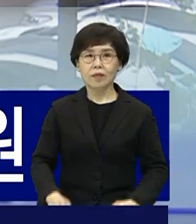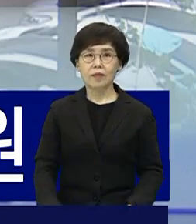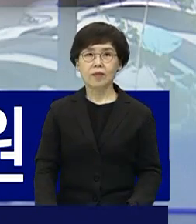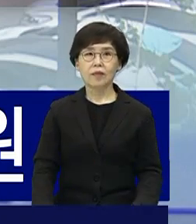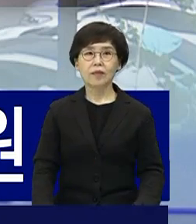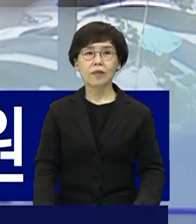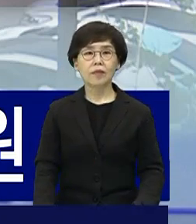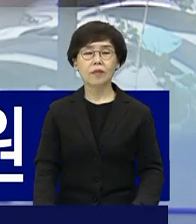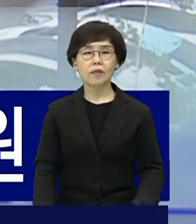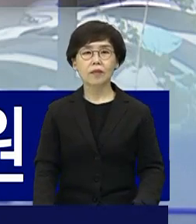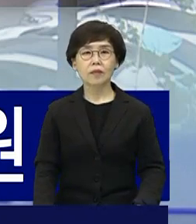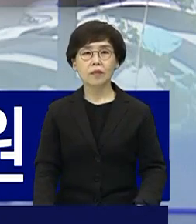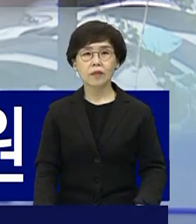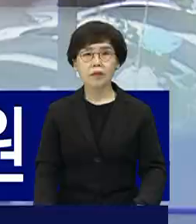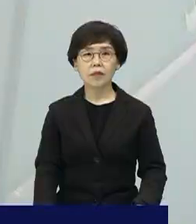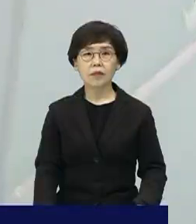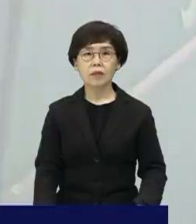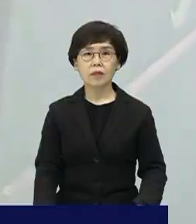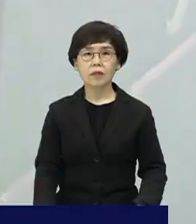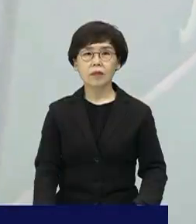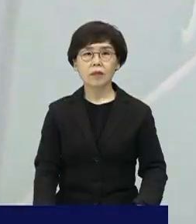기자가 전해드립니다.